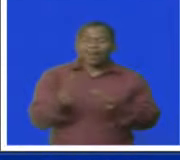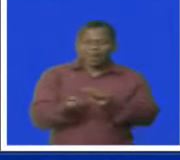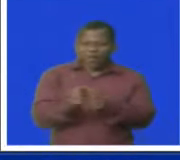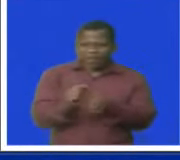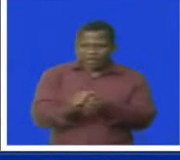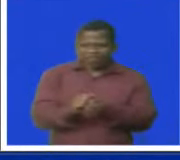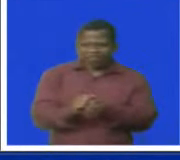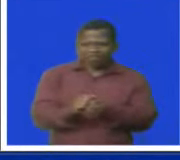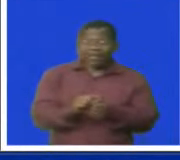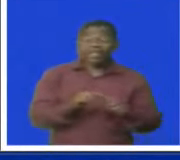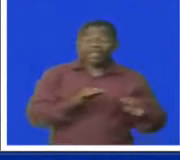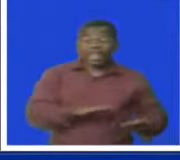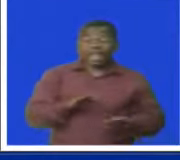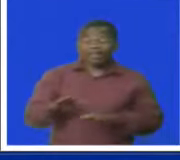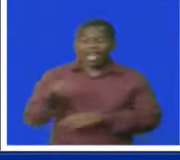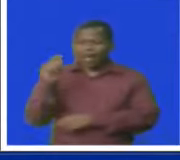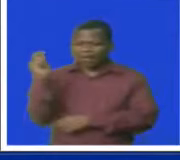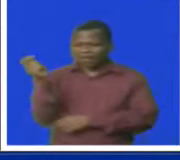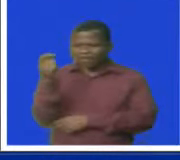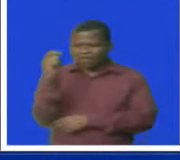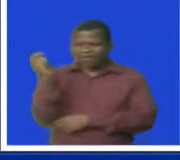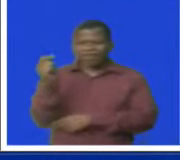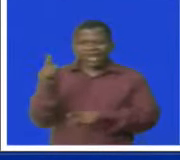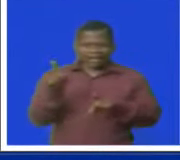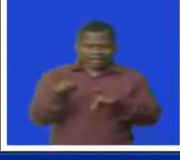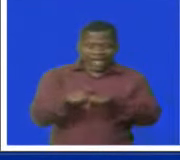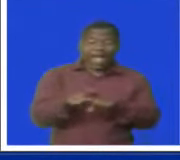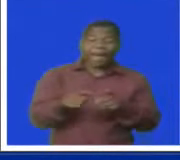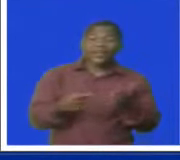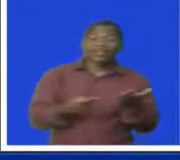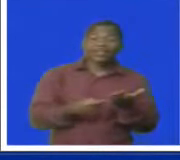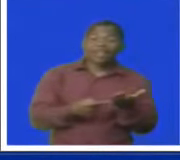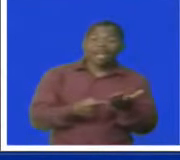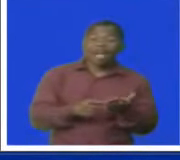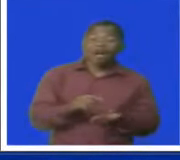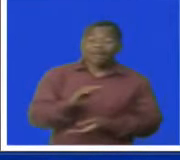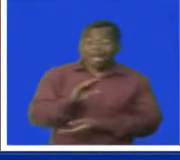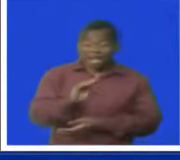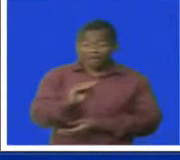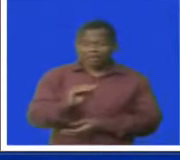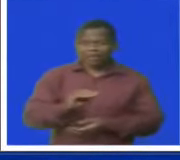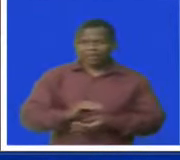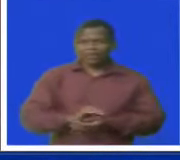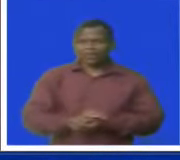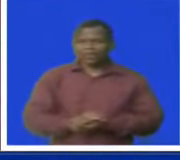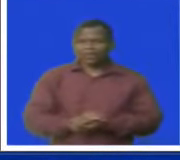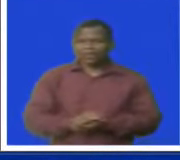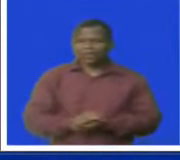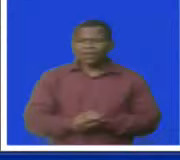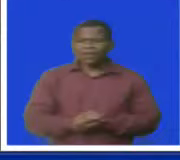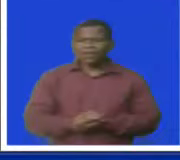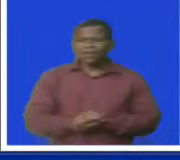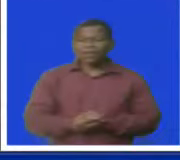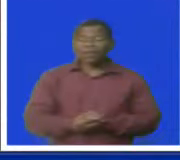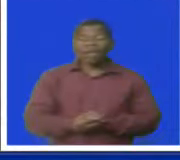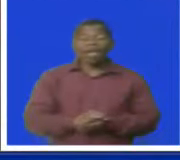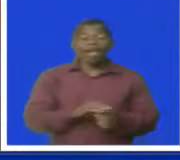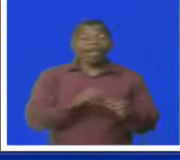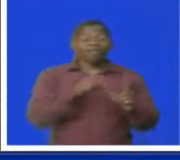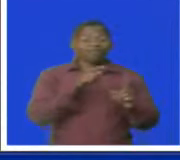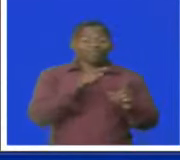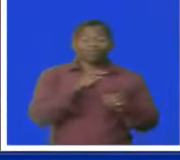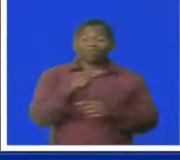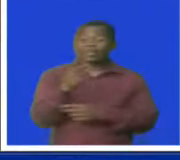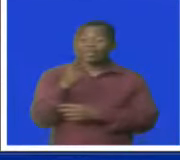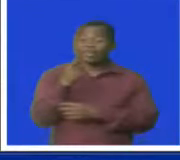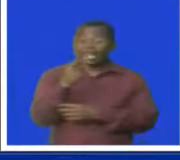losuka kule nhlangano yabo hulumende bemadolobha ngaphansi kwenhlangano yemave ladlelana nemangisi uthi ngekubambisana